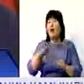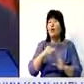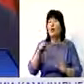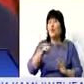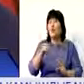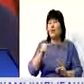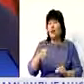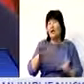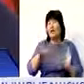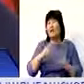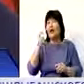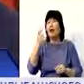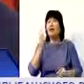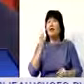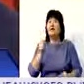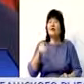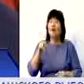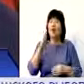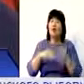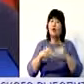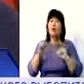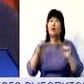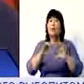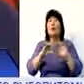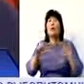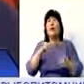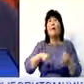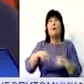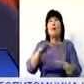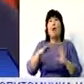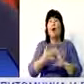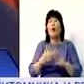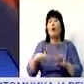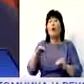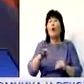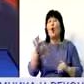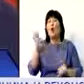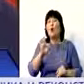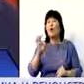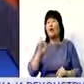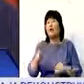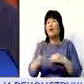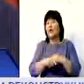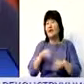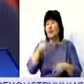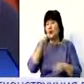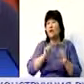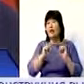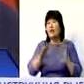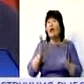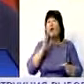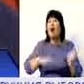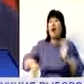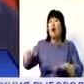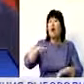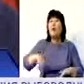инициативе председателя хозяйства Тункерас строит спорткомплекс. Предприниматель из аульного округа Ортах в конце этого года сдаст бассейн.